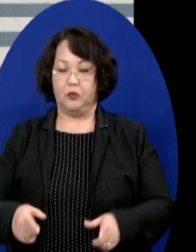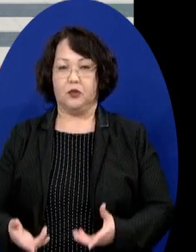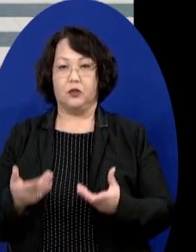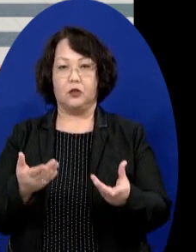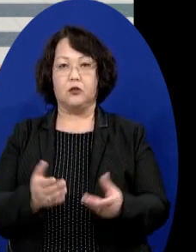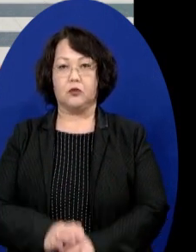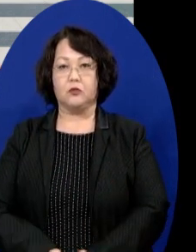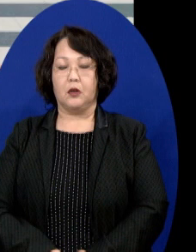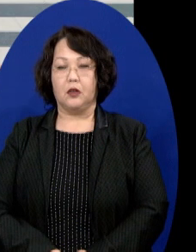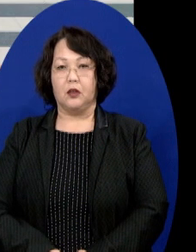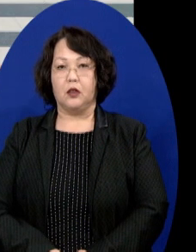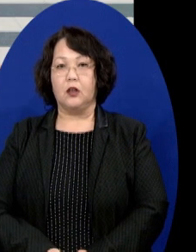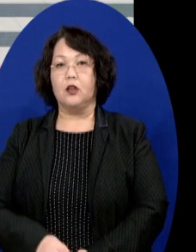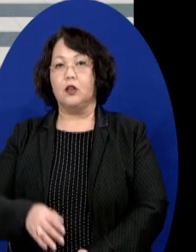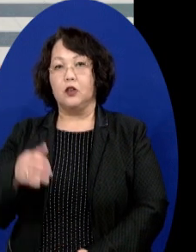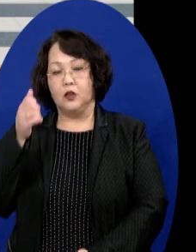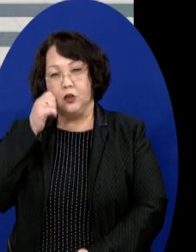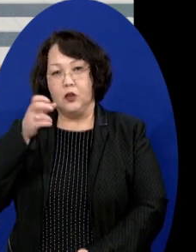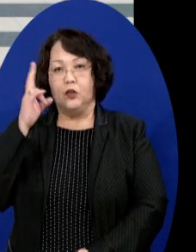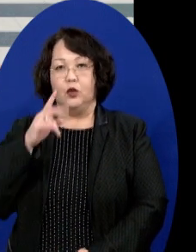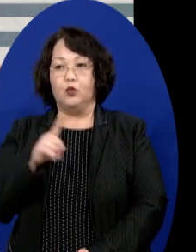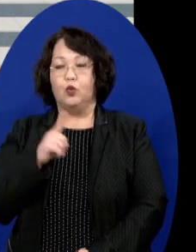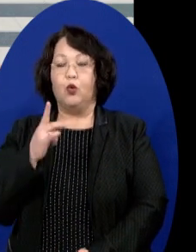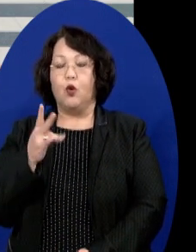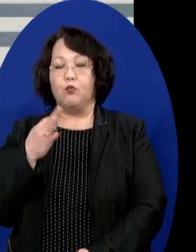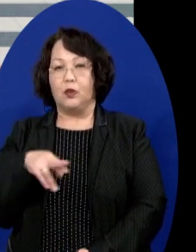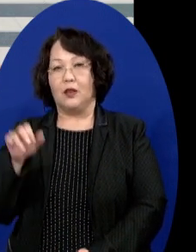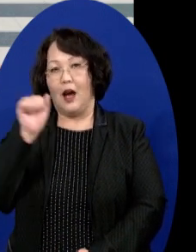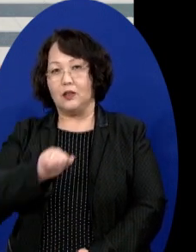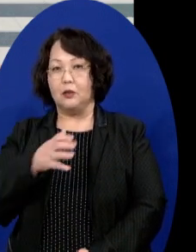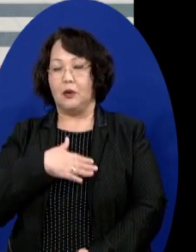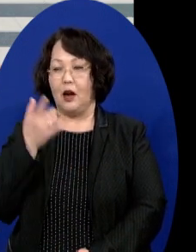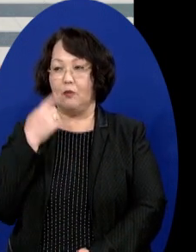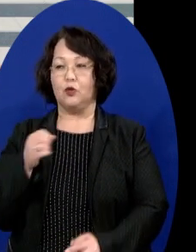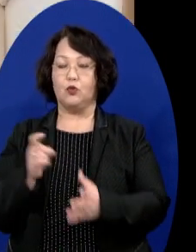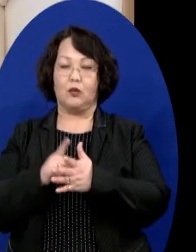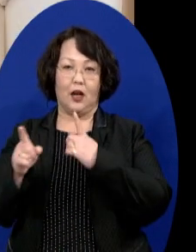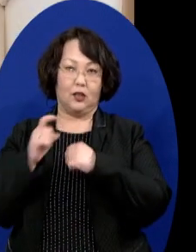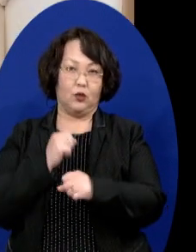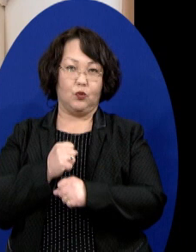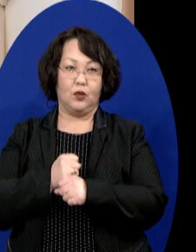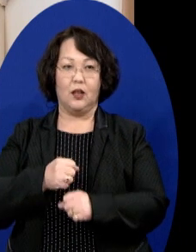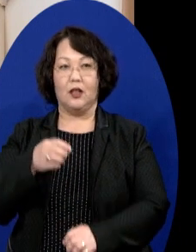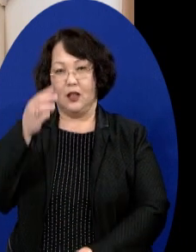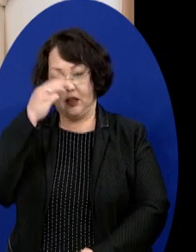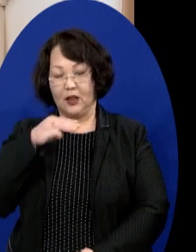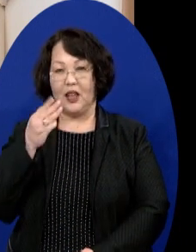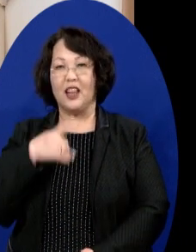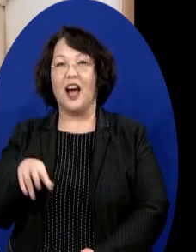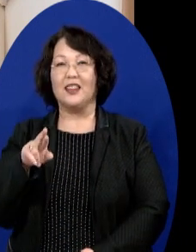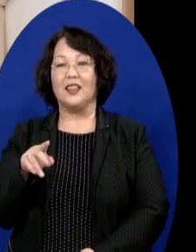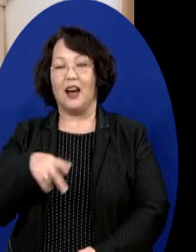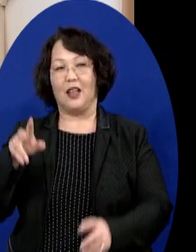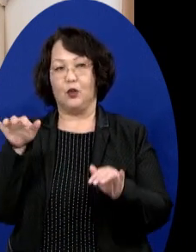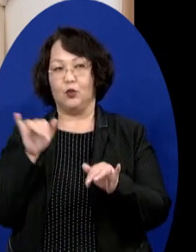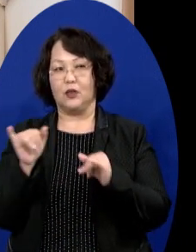өргөн барьлаа. Ерөнхийлөгч хүрэлцэх зүүн өмнөд Ааз дахь манай чухал түн шарнуудын нэг болох Таиландын хаант улстай хөгжүүлж буй